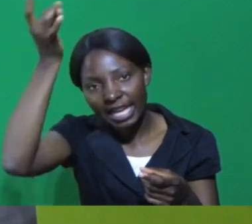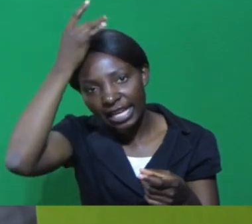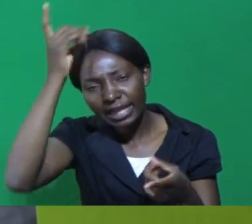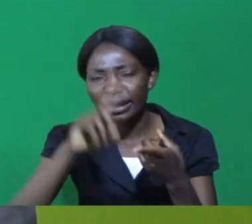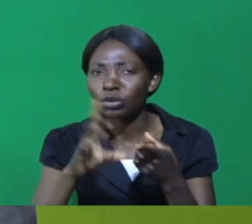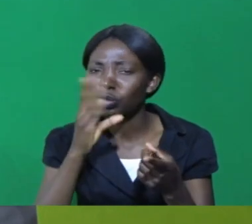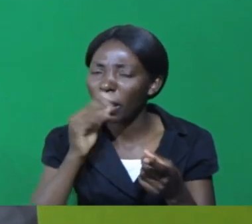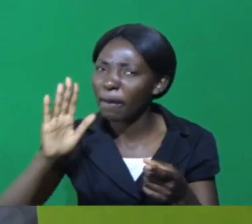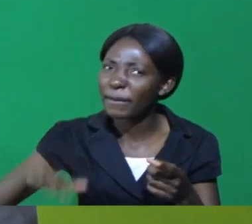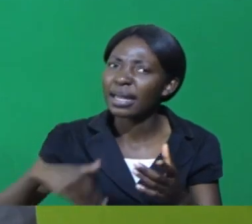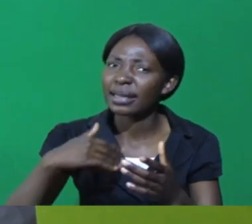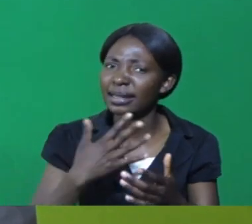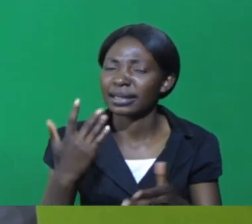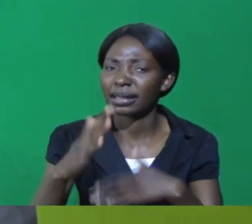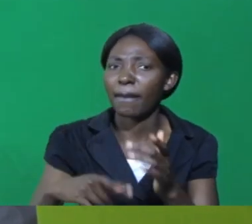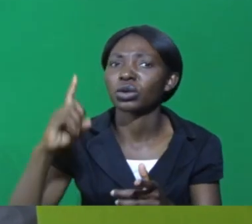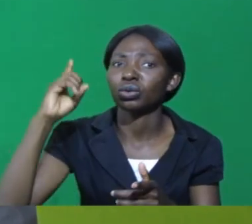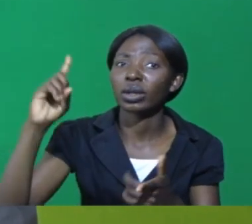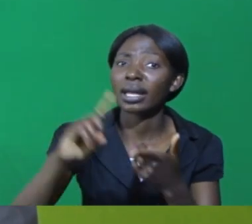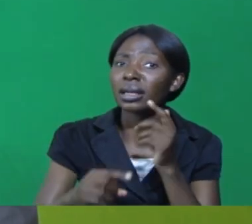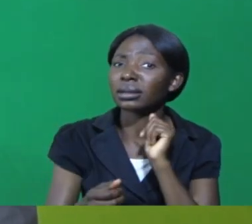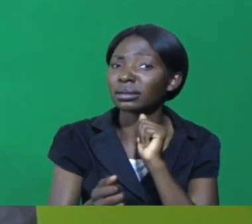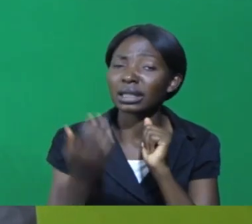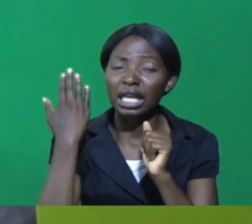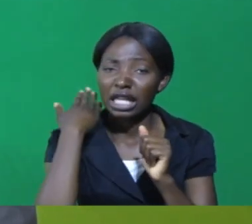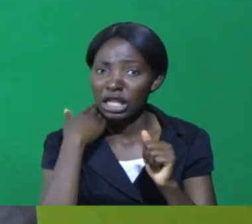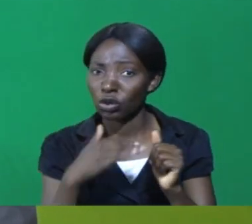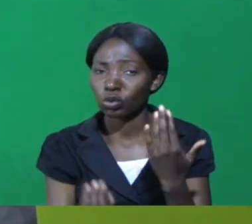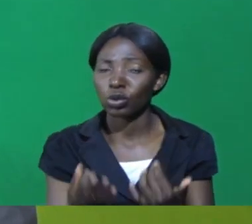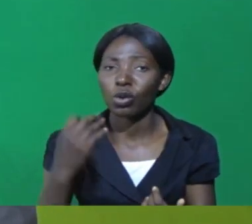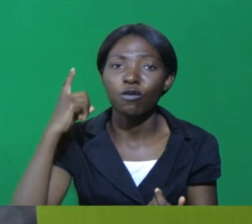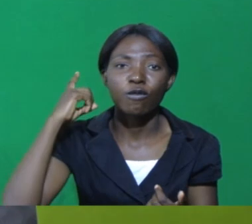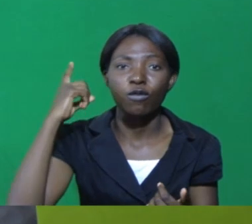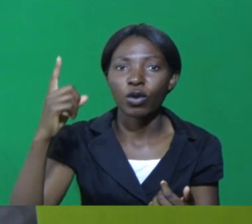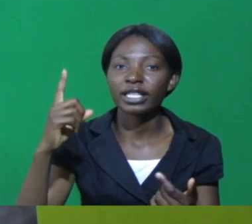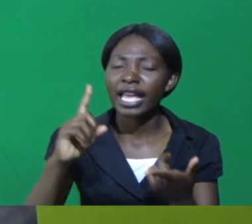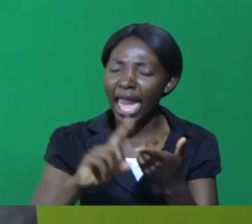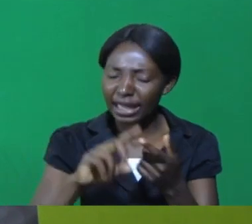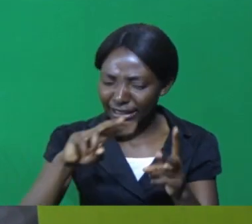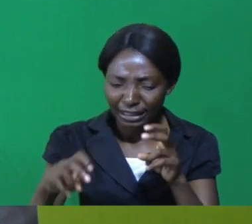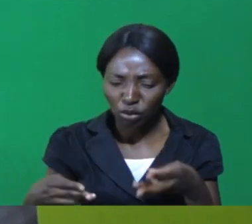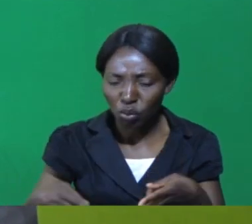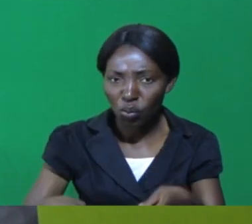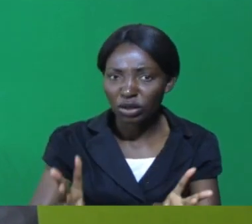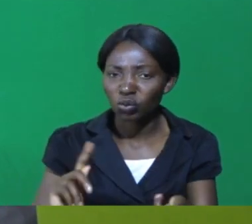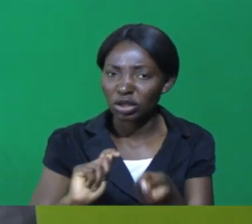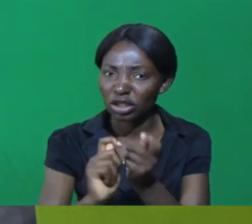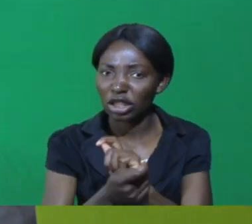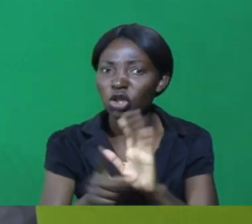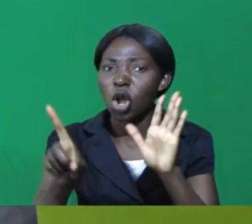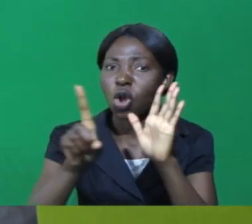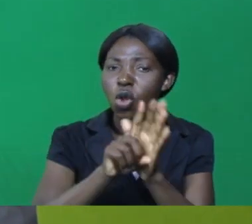okumhura okumusoro-soro, uchaparadza vatsvene, uye uchatsvaka mano okushandura nguva nemirayiro.